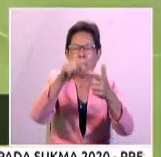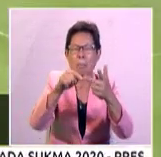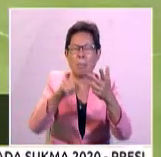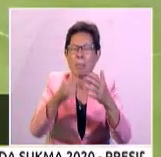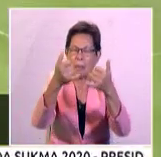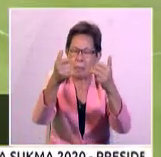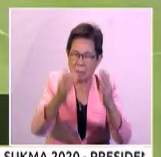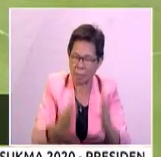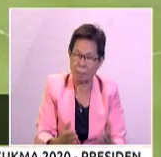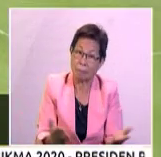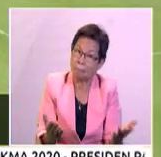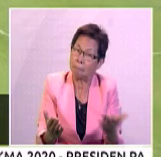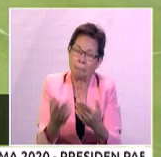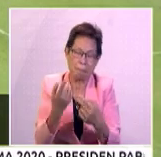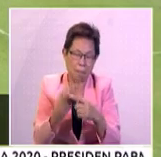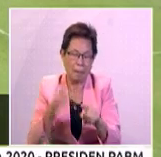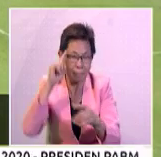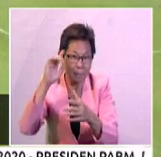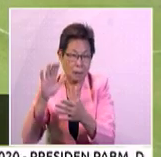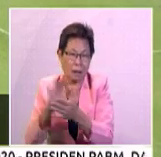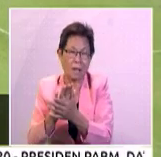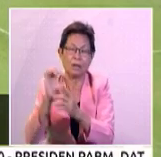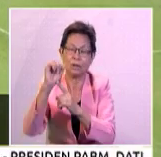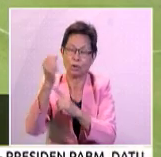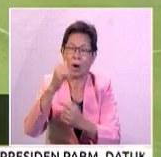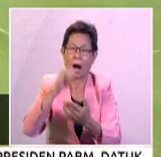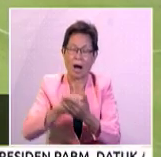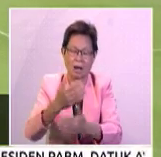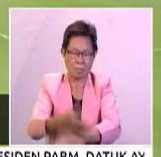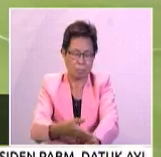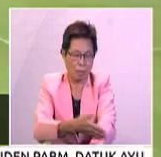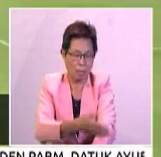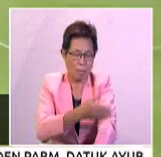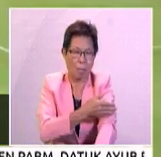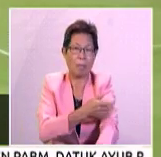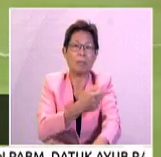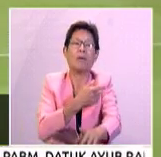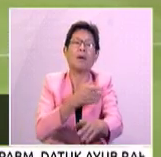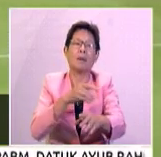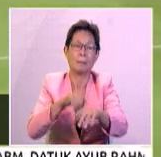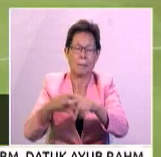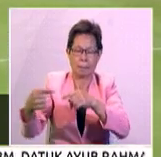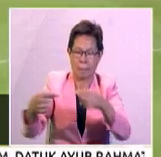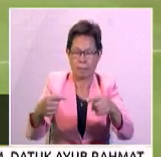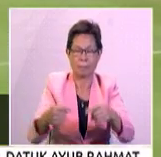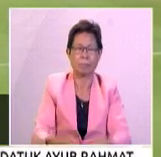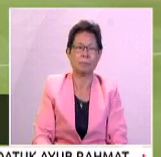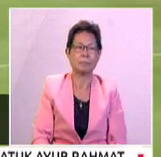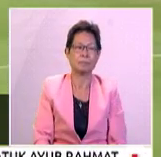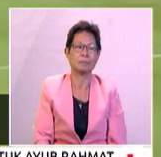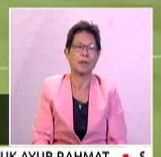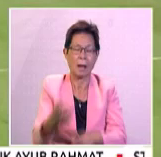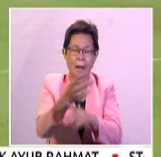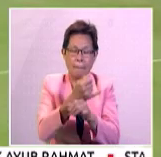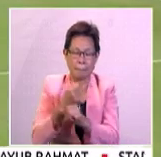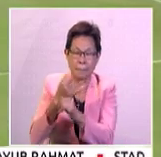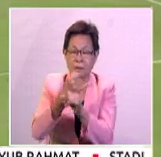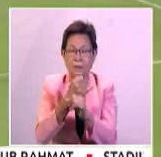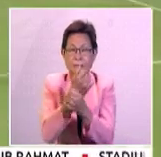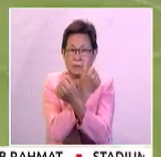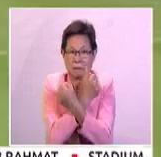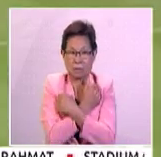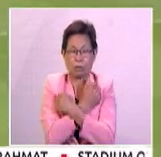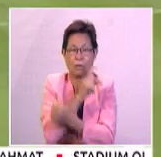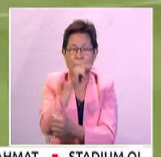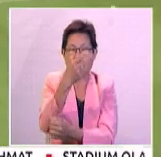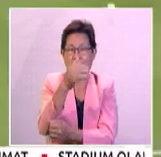pemain. Namun beliau yakin situasi itu kembali pulih menjelang aksi pertama nanti. Antara penjaga gol Khairul Fahmi